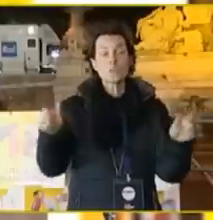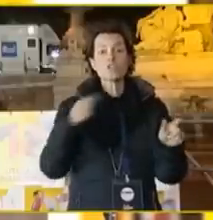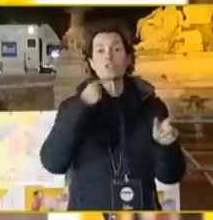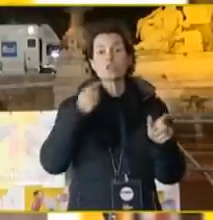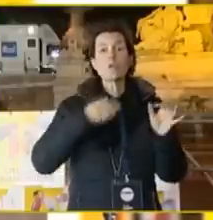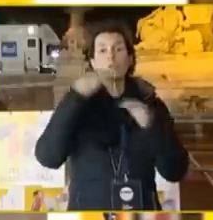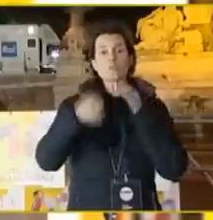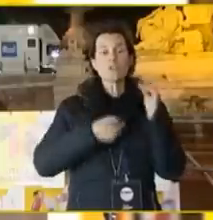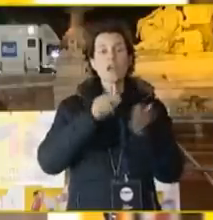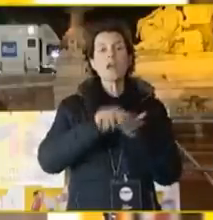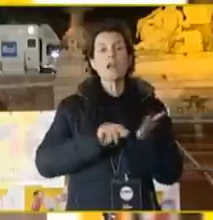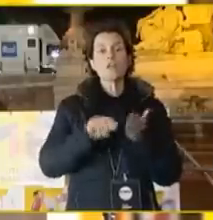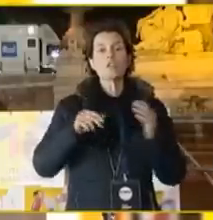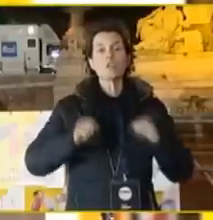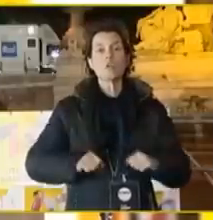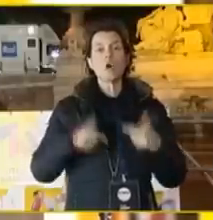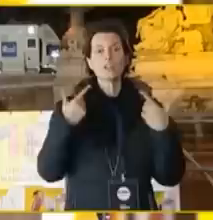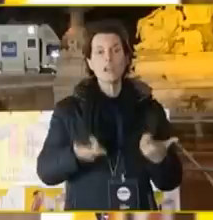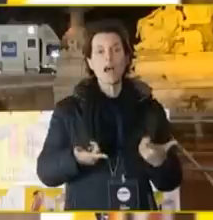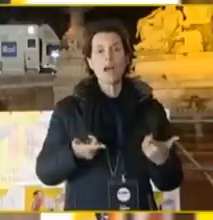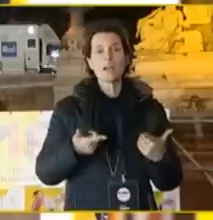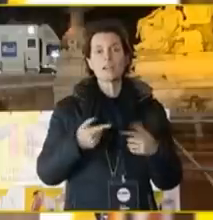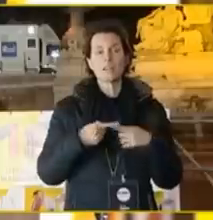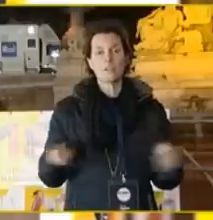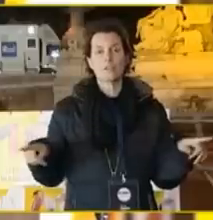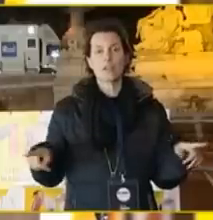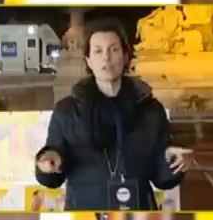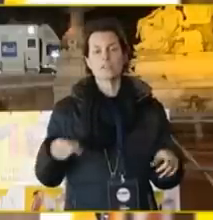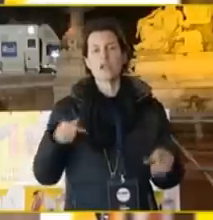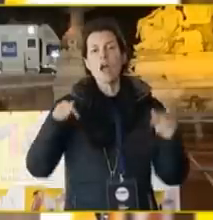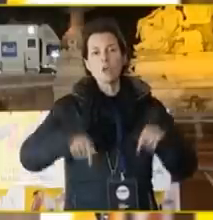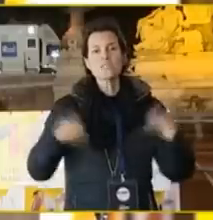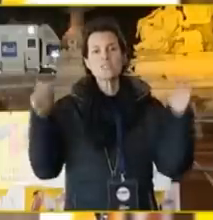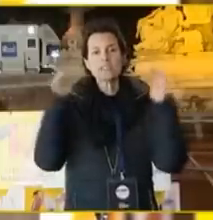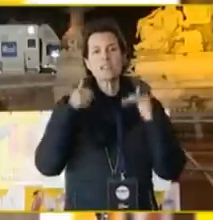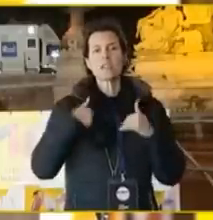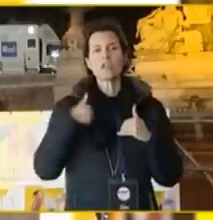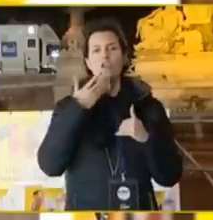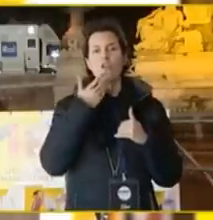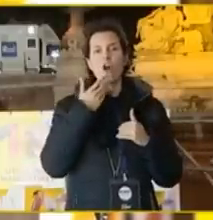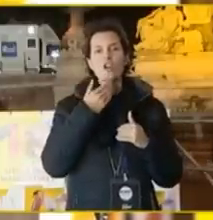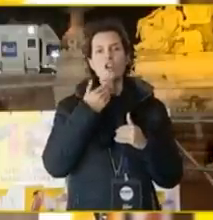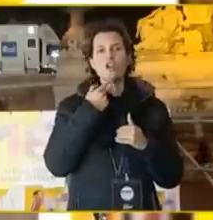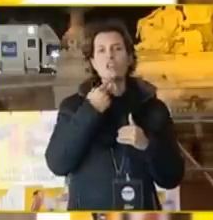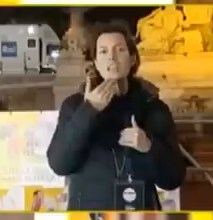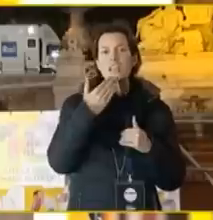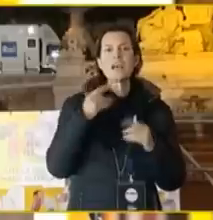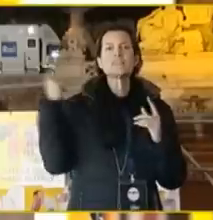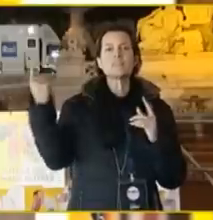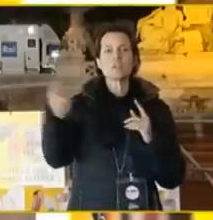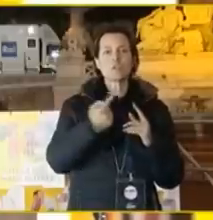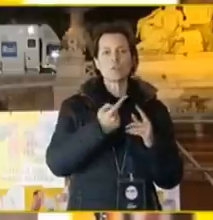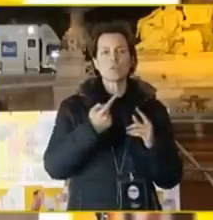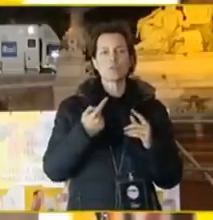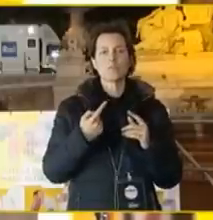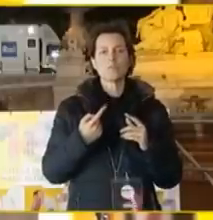stasera, prima di tutto, vi voglio ringraziare tutti per una ragione. Negli ultimi 2 mesi e mezzo ho